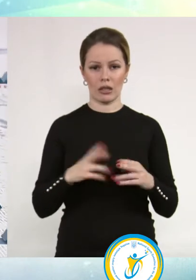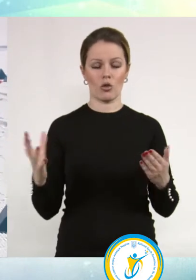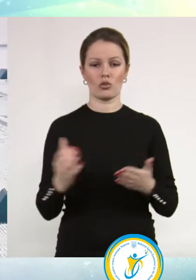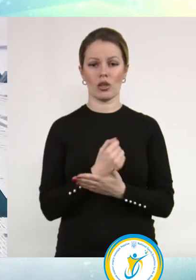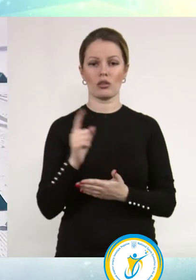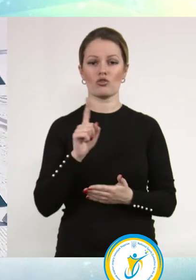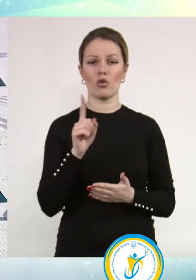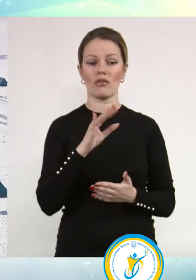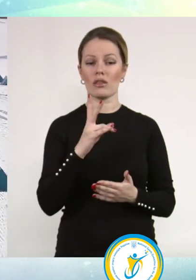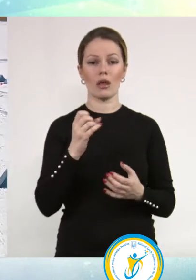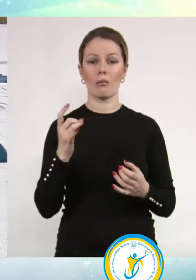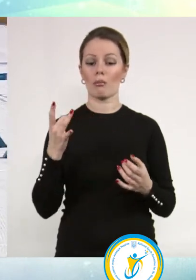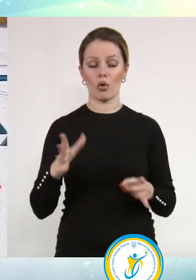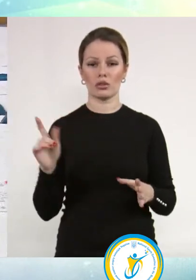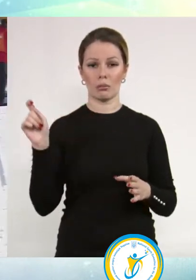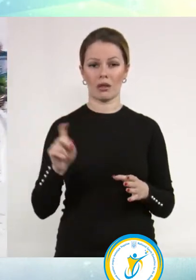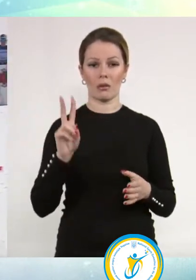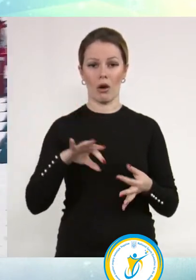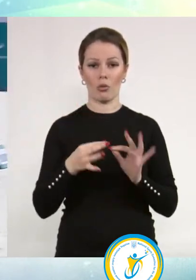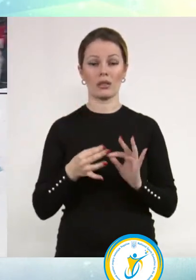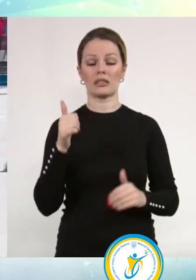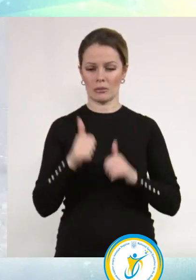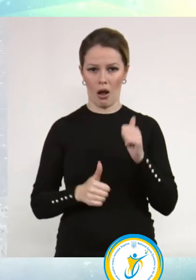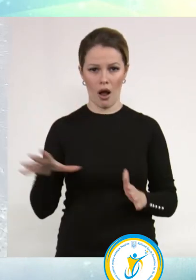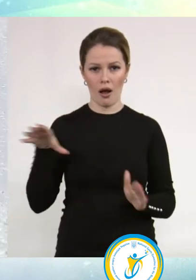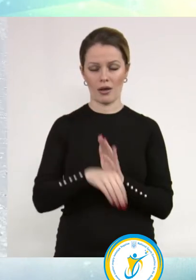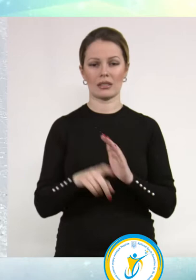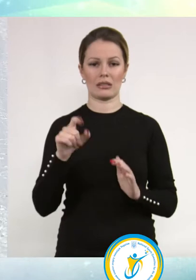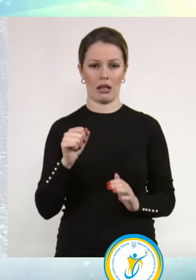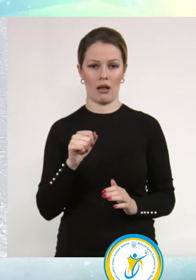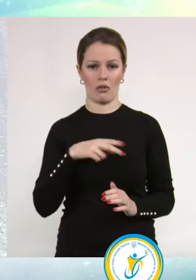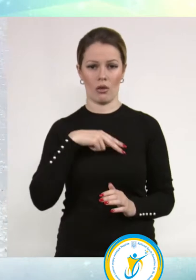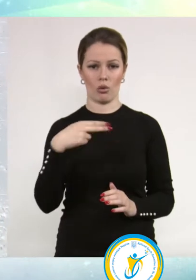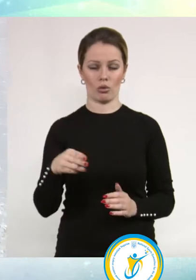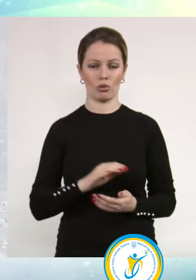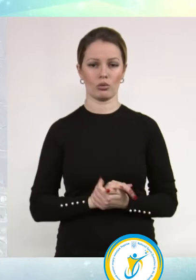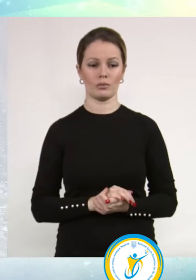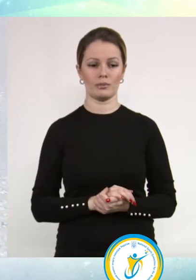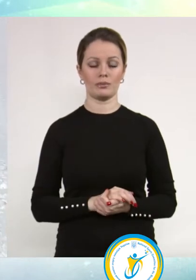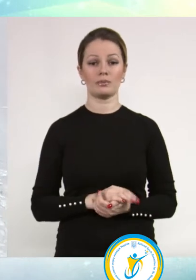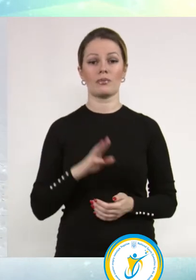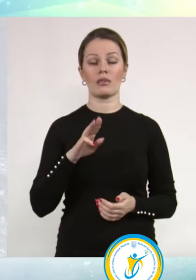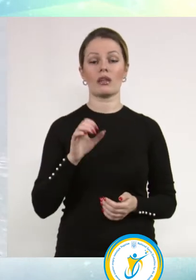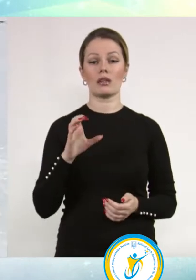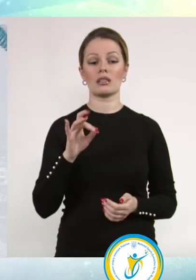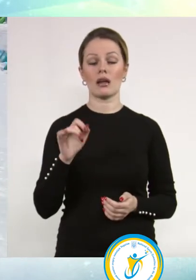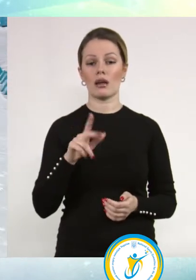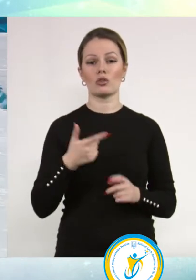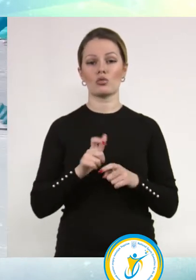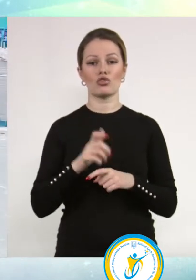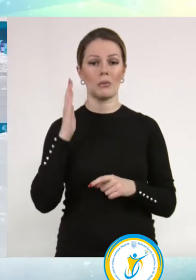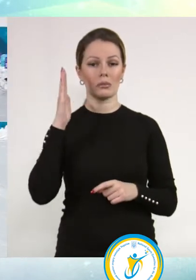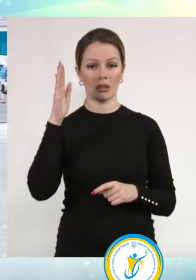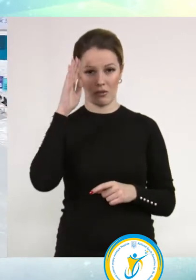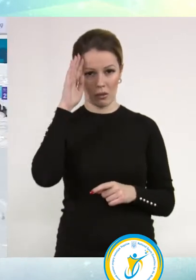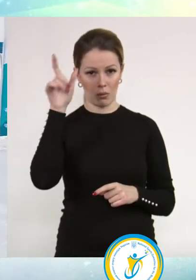ну але вже це досягнення, що він не просто приїхав на Паралімпіаду, він змагається за нагороди. Тарас